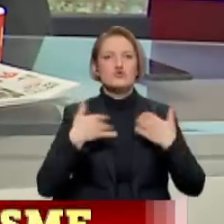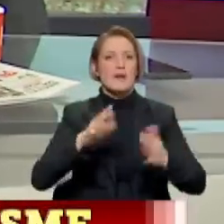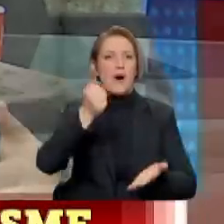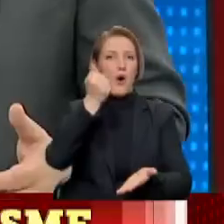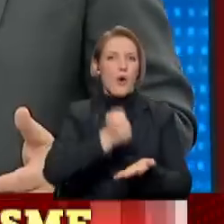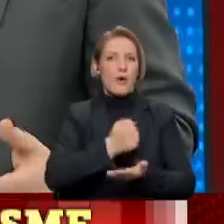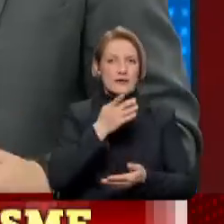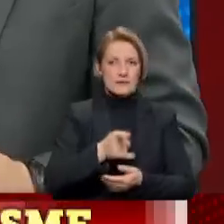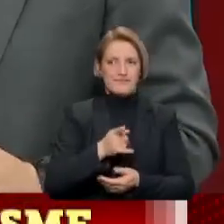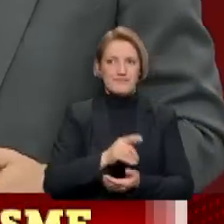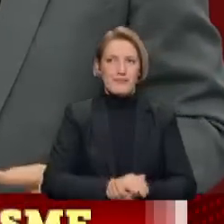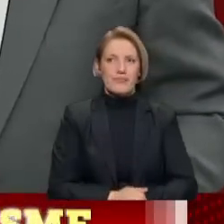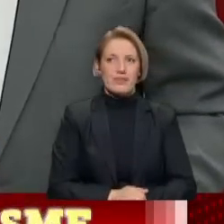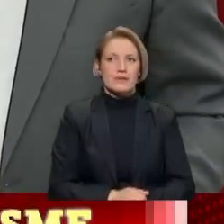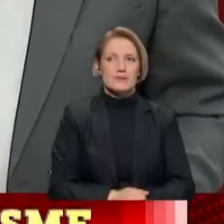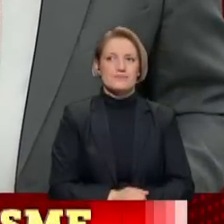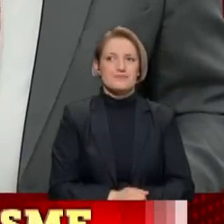onandı. Bozulacaktır diyebiliyor musunuz?